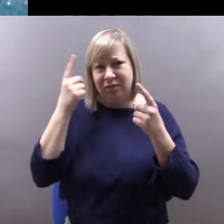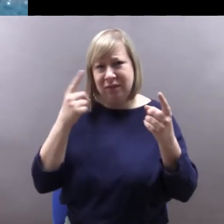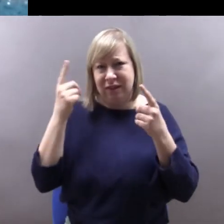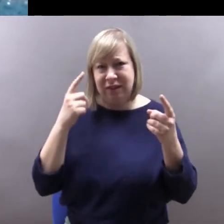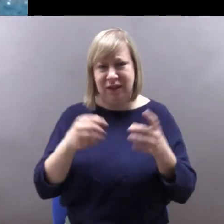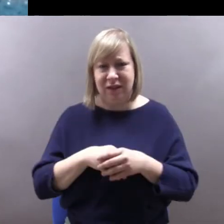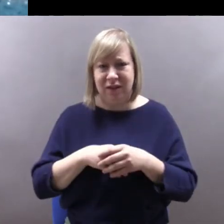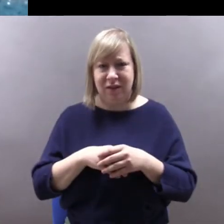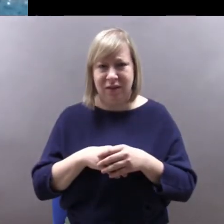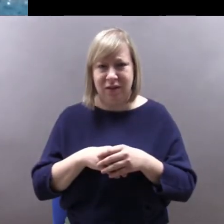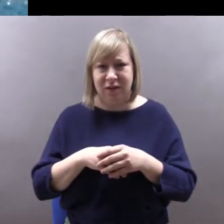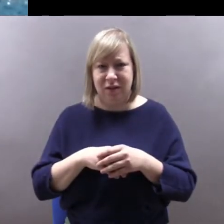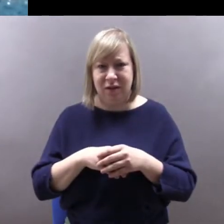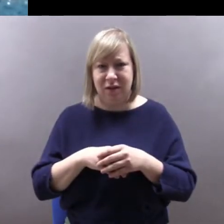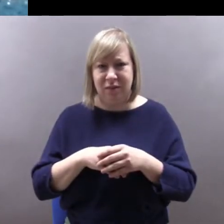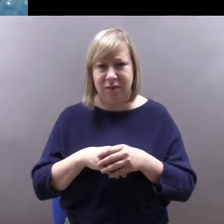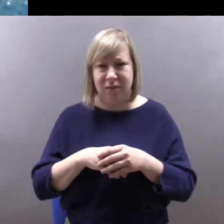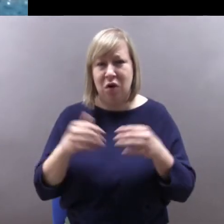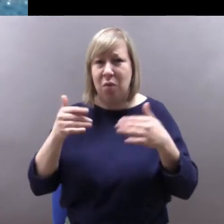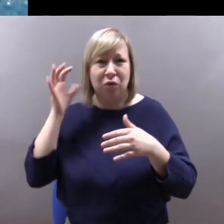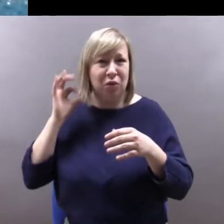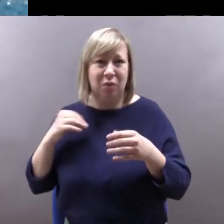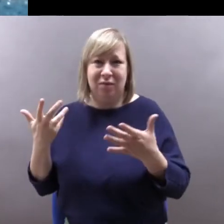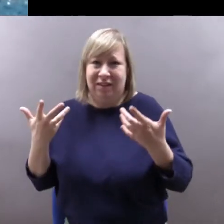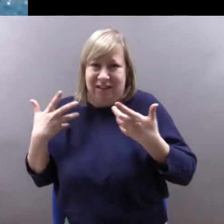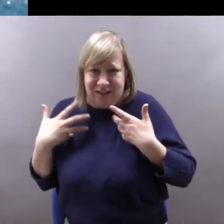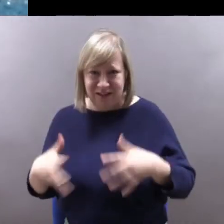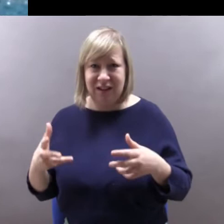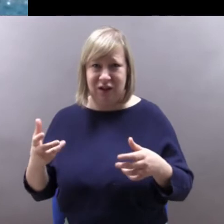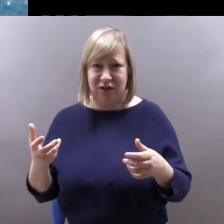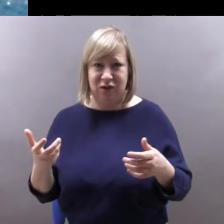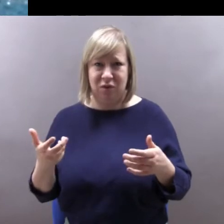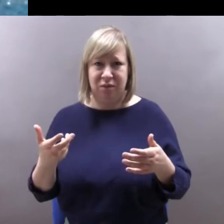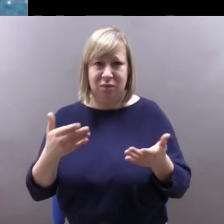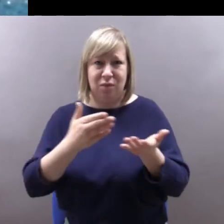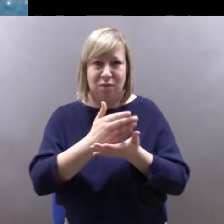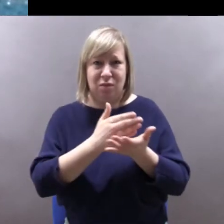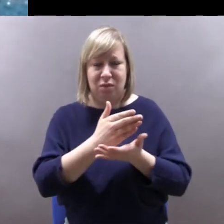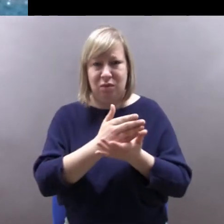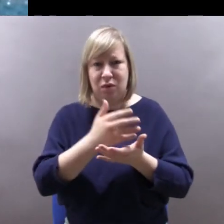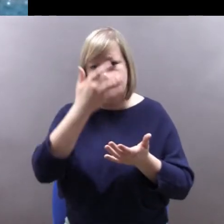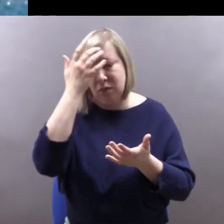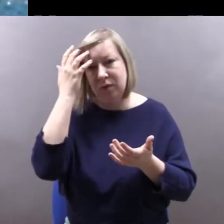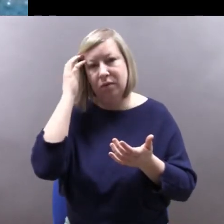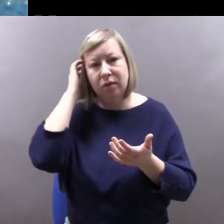ja się zastanawiałam przez chwilę, czy te panie po prostu nie chcą tego obsłużyć, czy co, bo ta pani jej powiedziała,